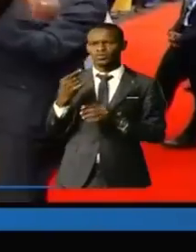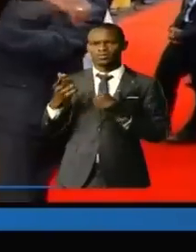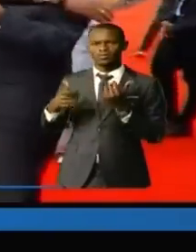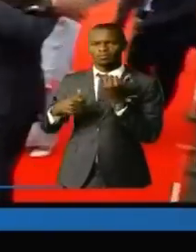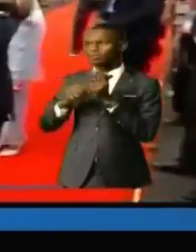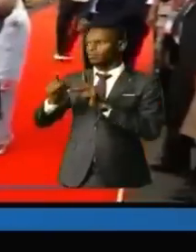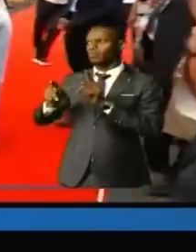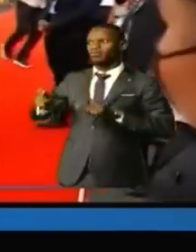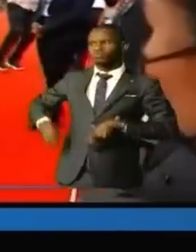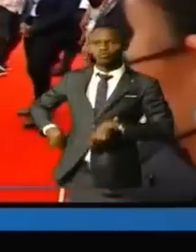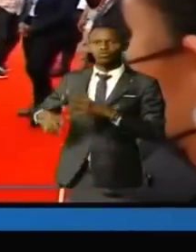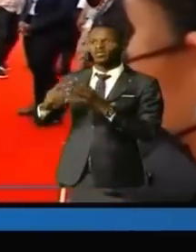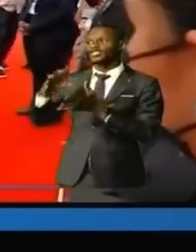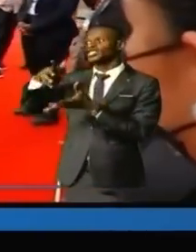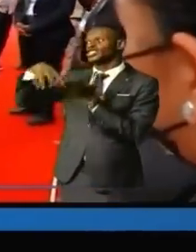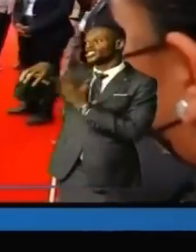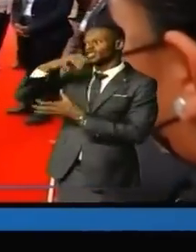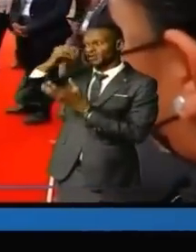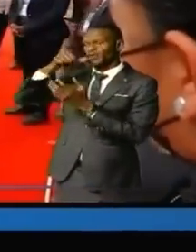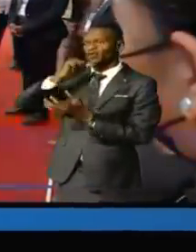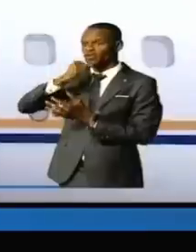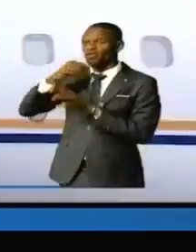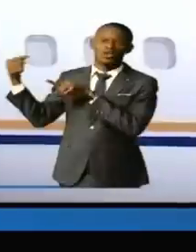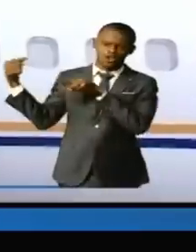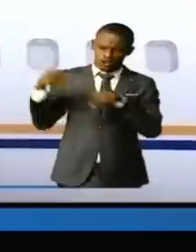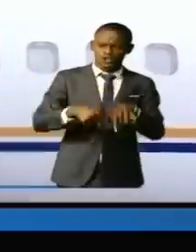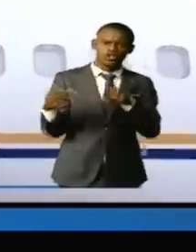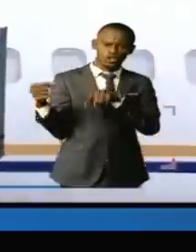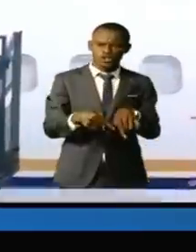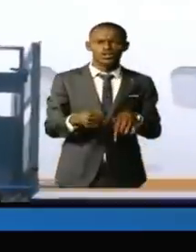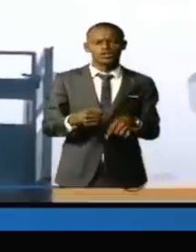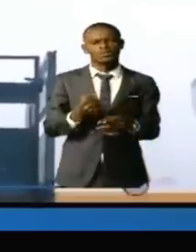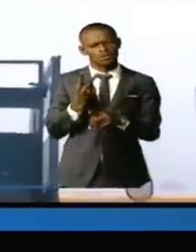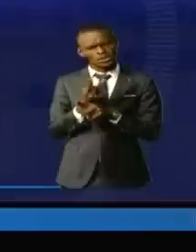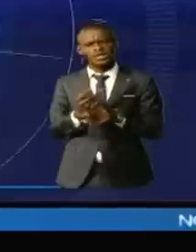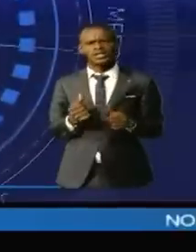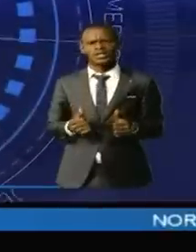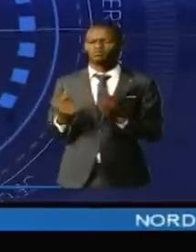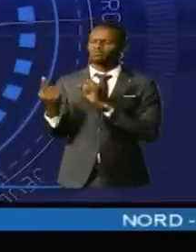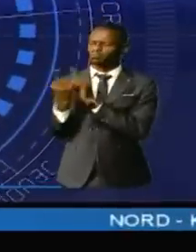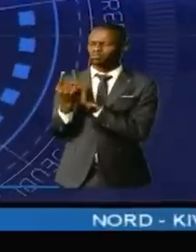d'État ont eu un dernier tête-à-tête à l'aéroport Melchior Ndadaye.